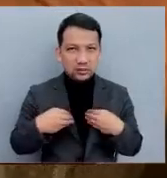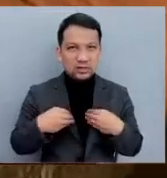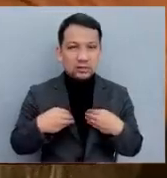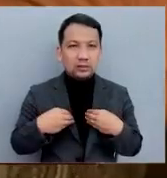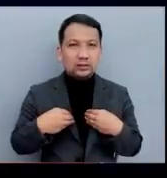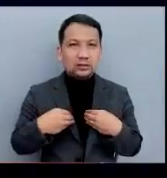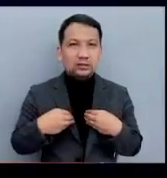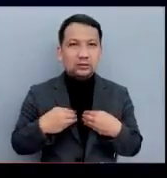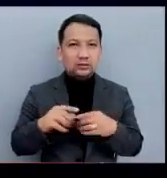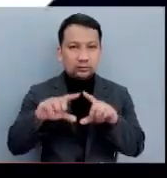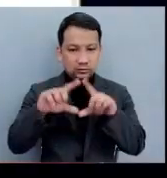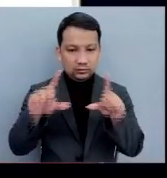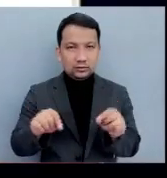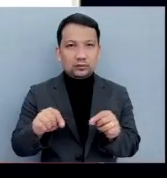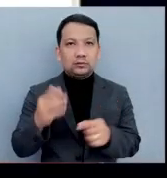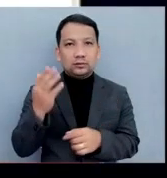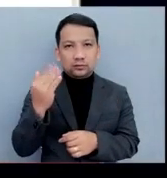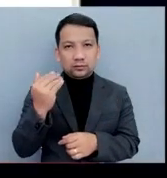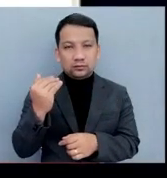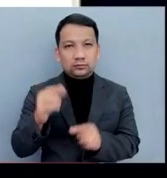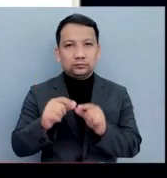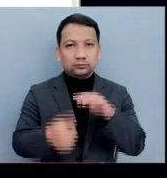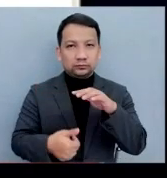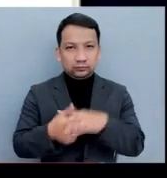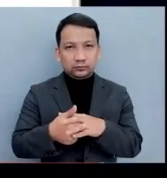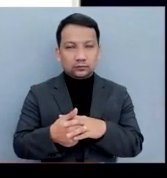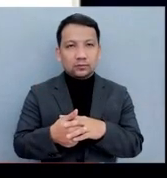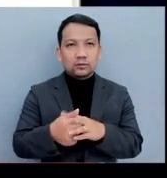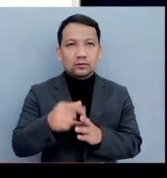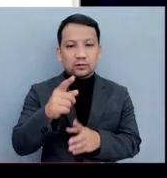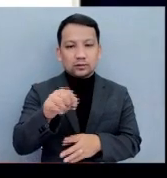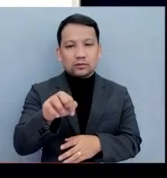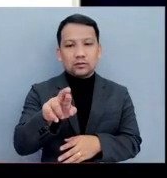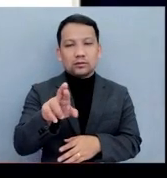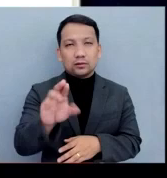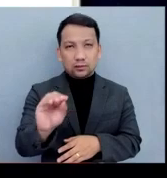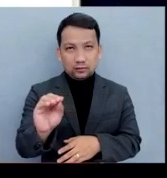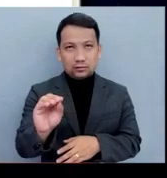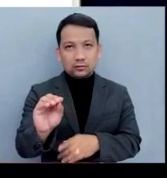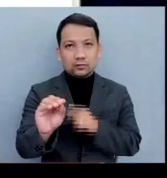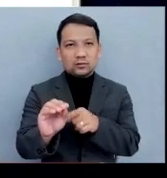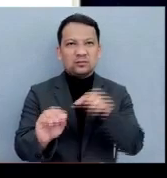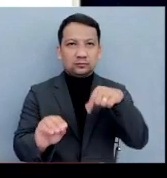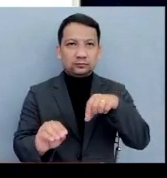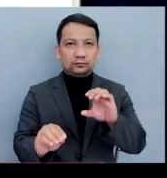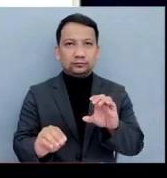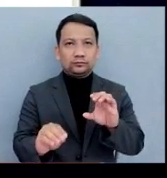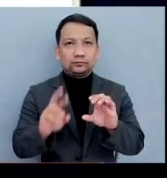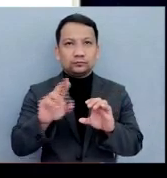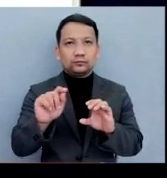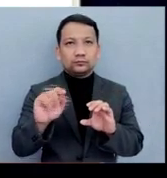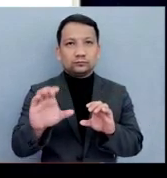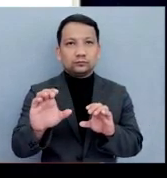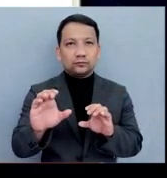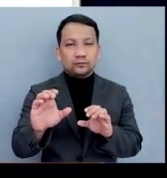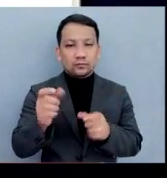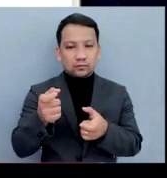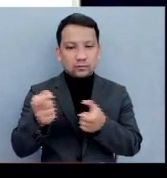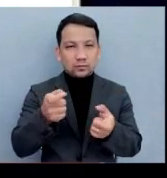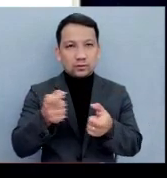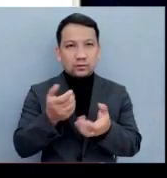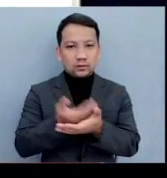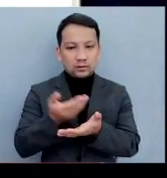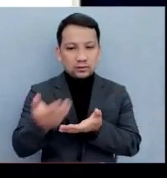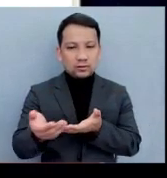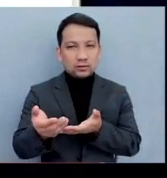ang kanilang card. Yan ay matapos maglabas ng temporary restraining order ang Quezon City Regional Trial Court para pigilan ang pagbili